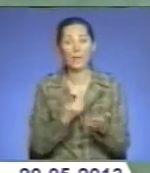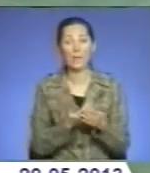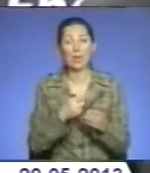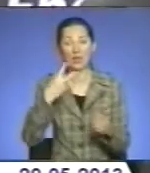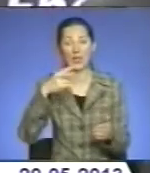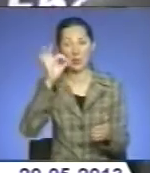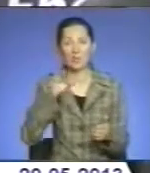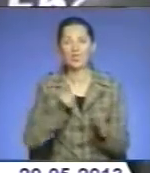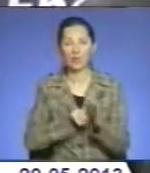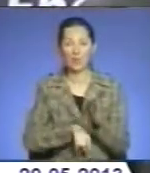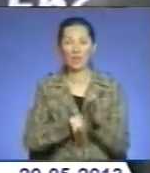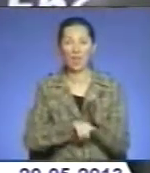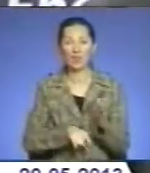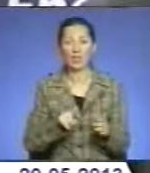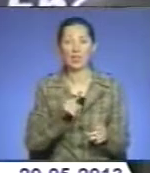російський.